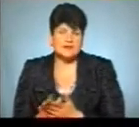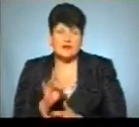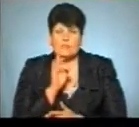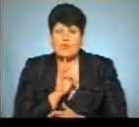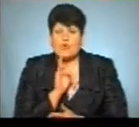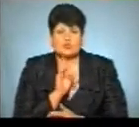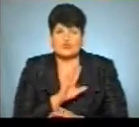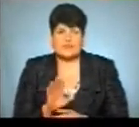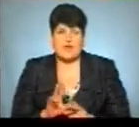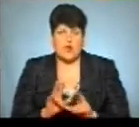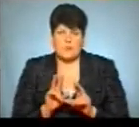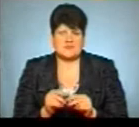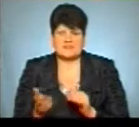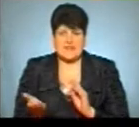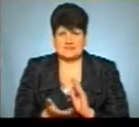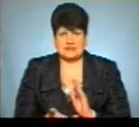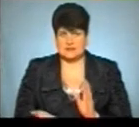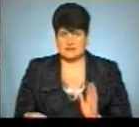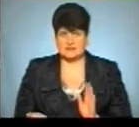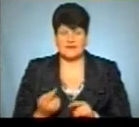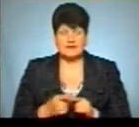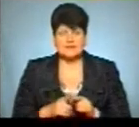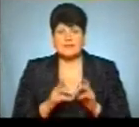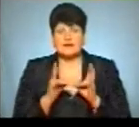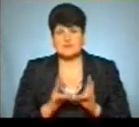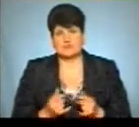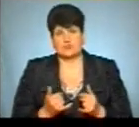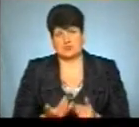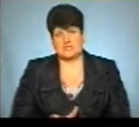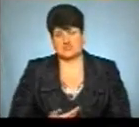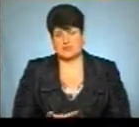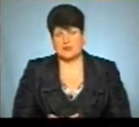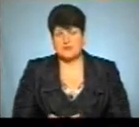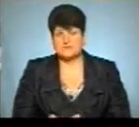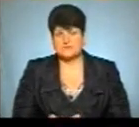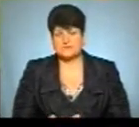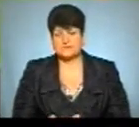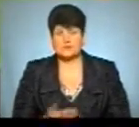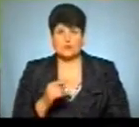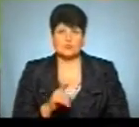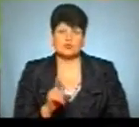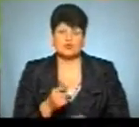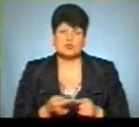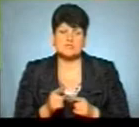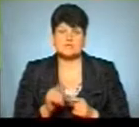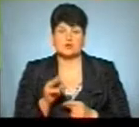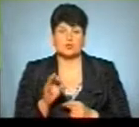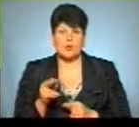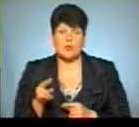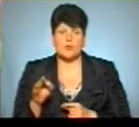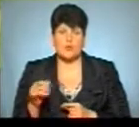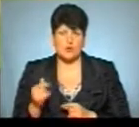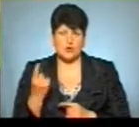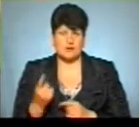не обіцяють нам зрізати, але це небезпечно для життя. Тому що ті туполі, одна туполя